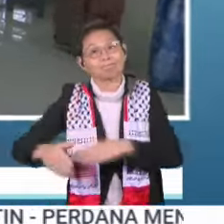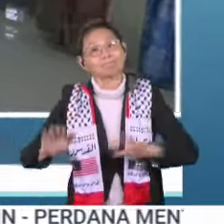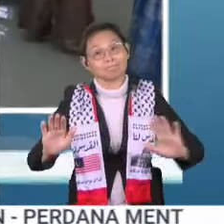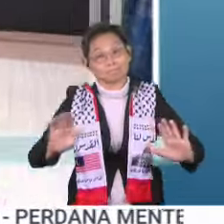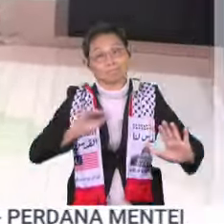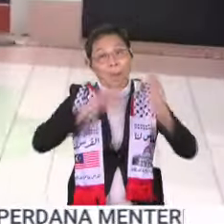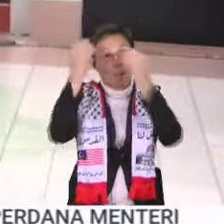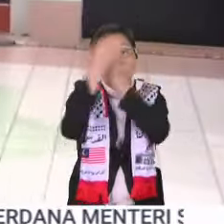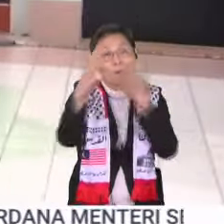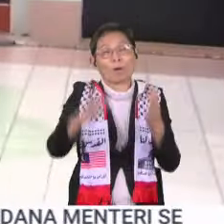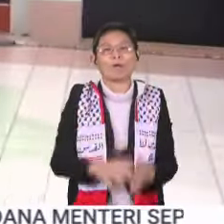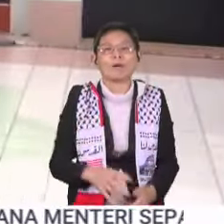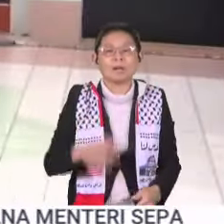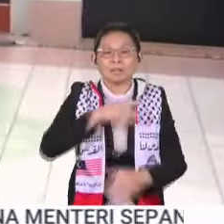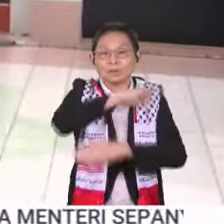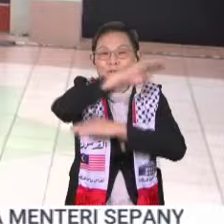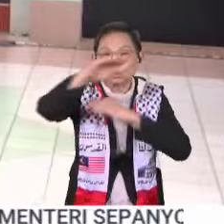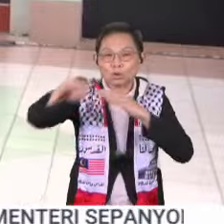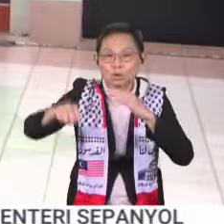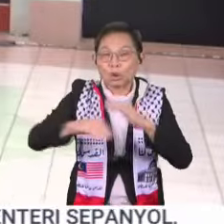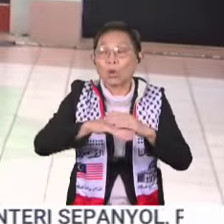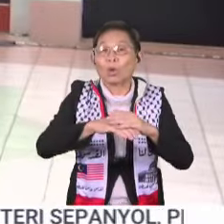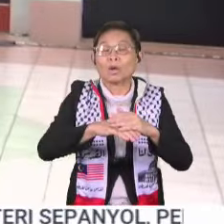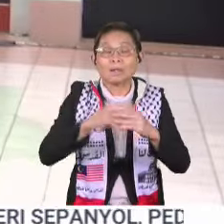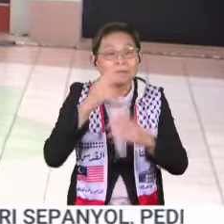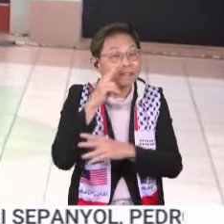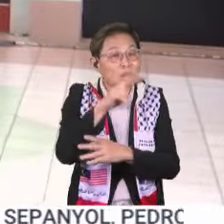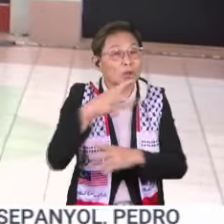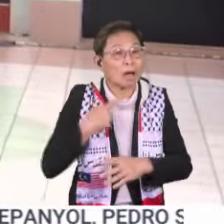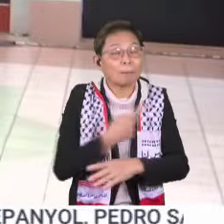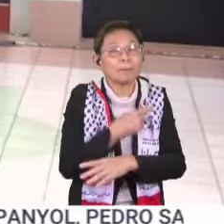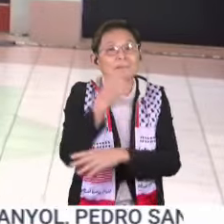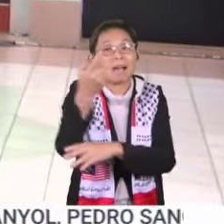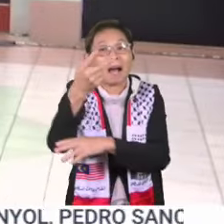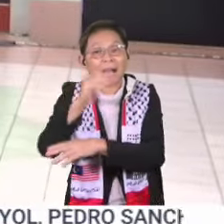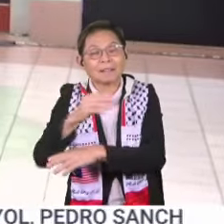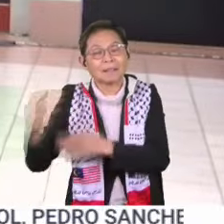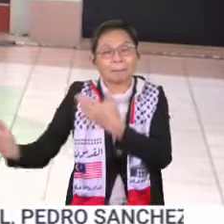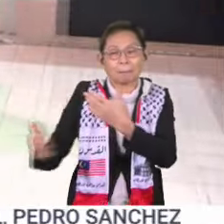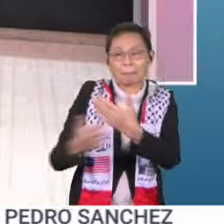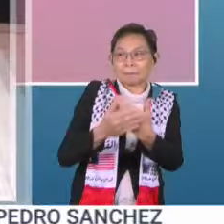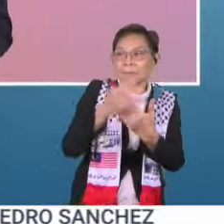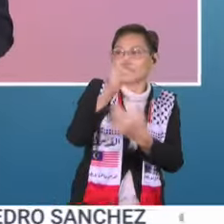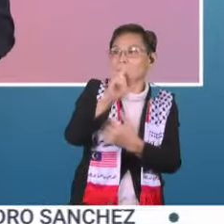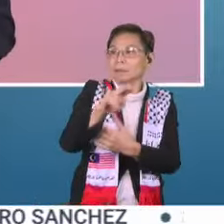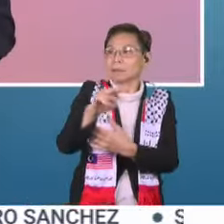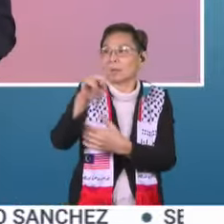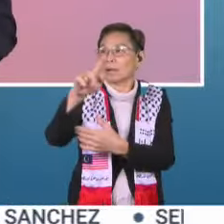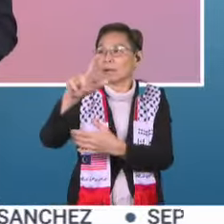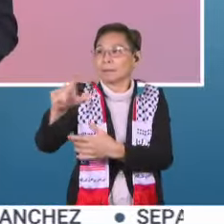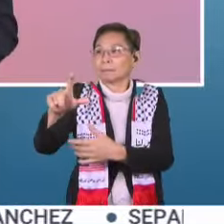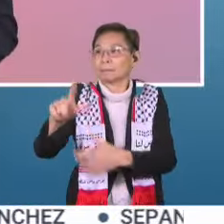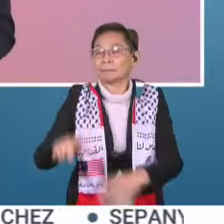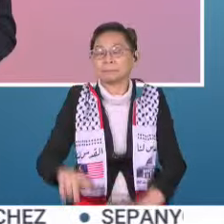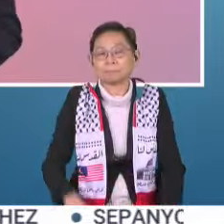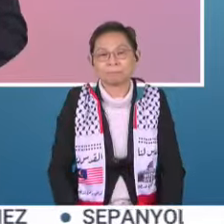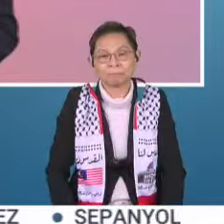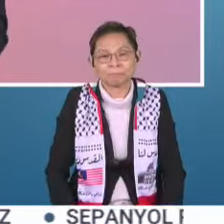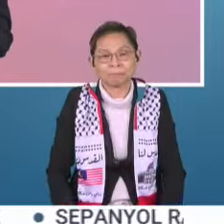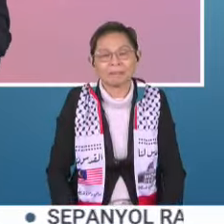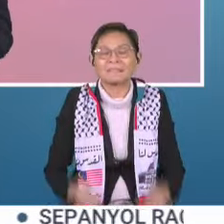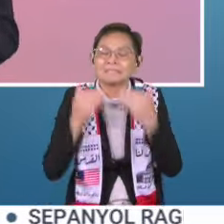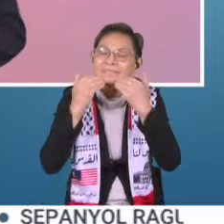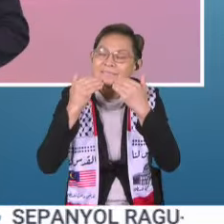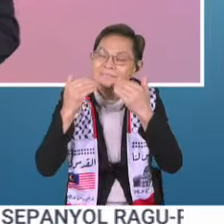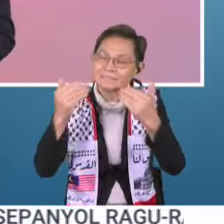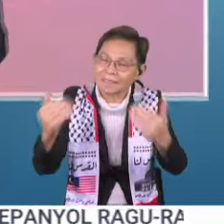dapat saya berikan. Ikuti kami di semua platform RTM. Kita kembali kepada Nurul di Angka Sepuri. Silakan Nurul. Atikah dan